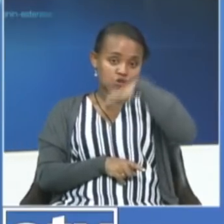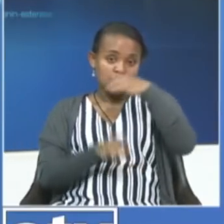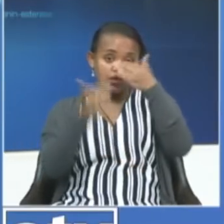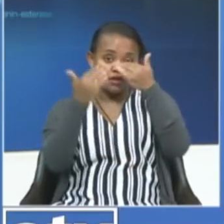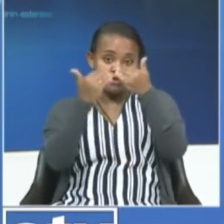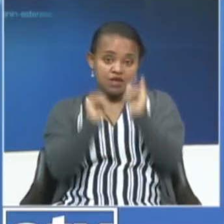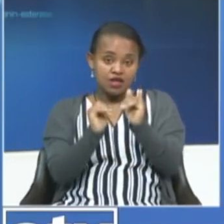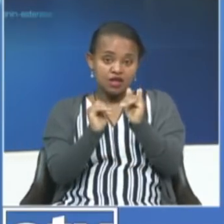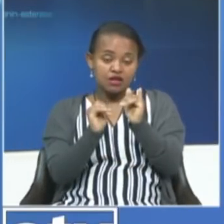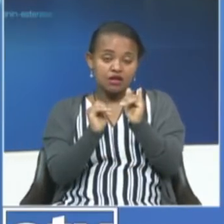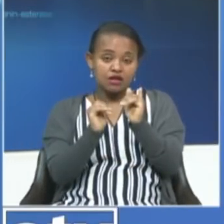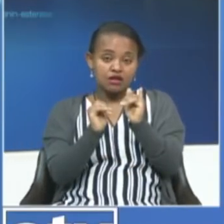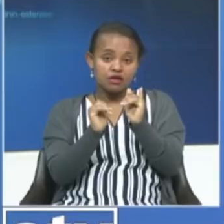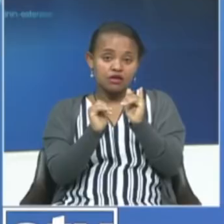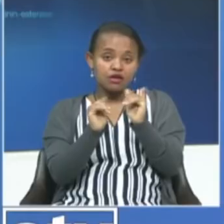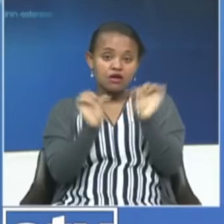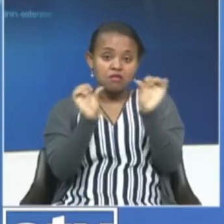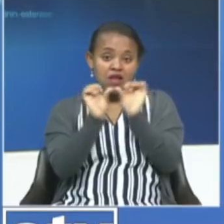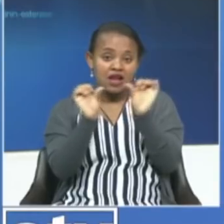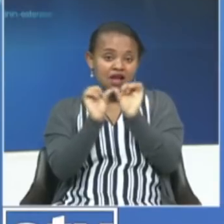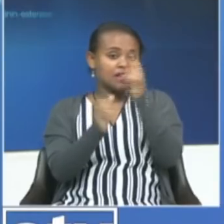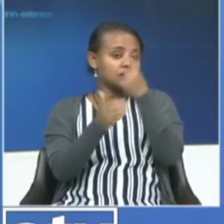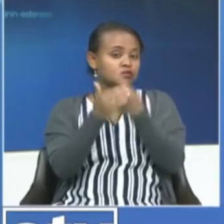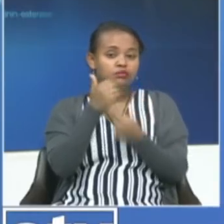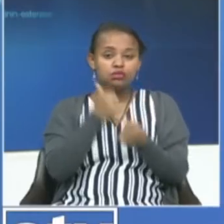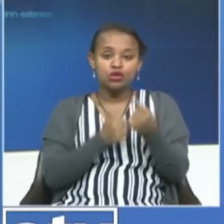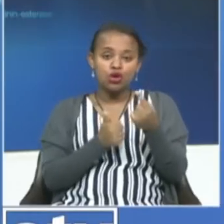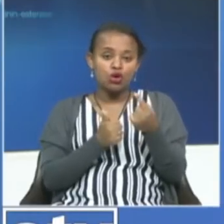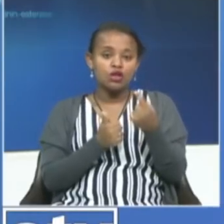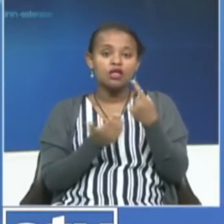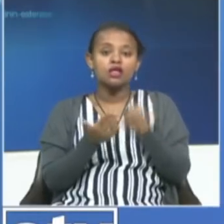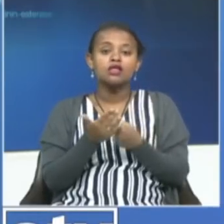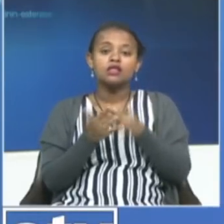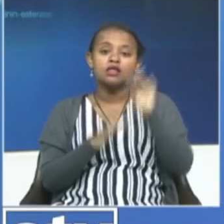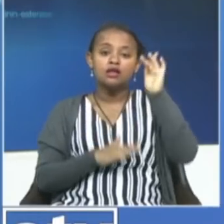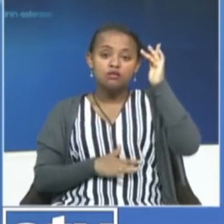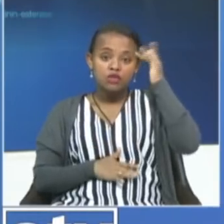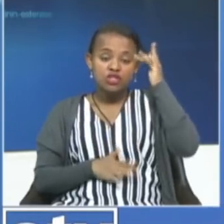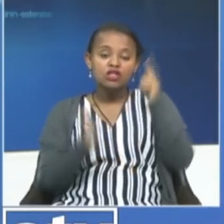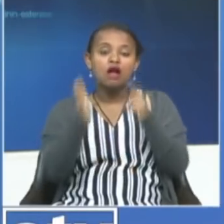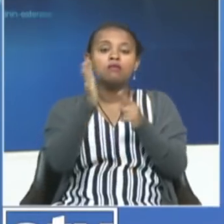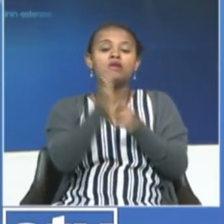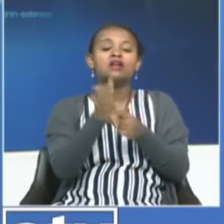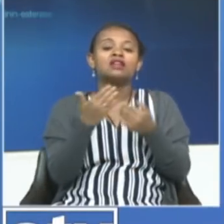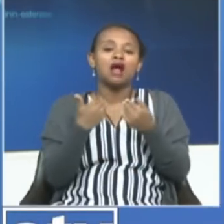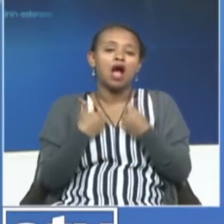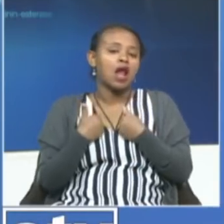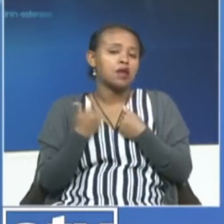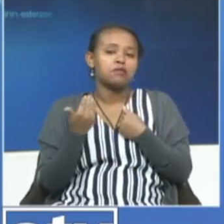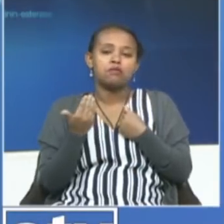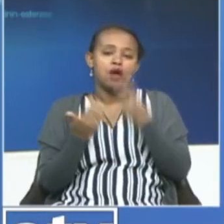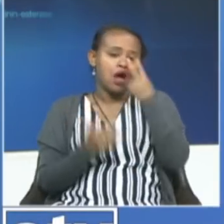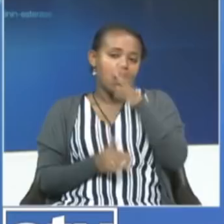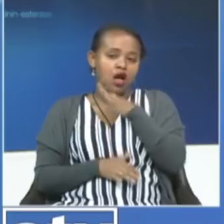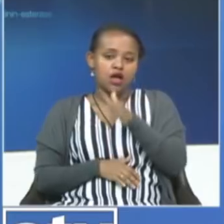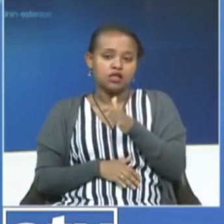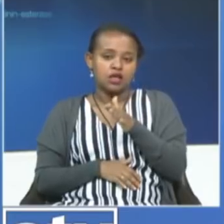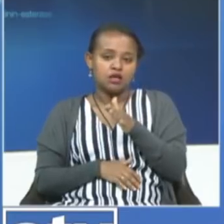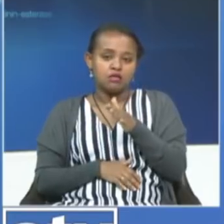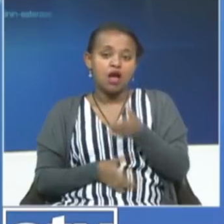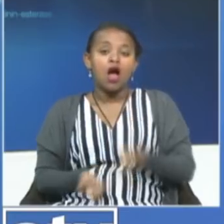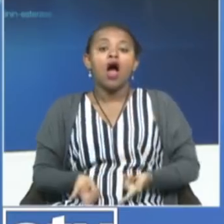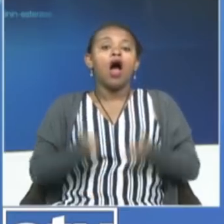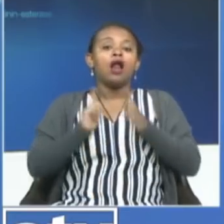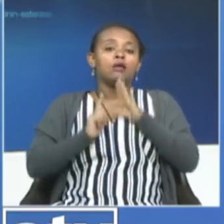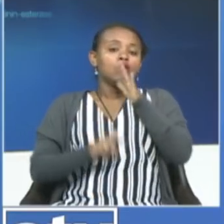መጠንን ወይ ቴምፕሬቸር መጠንን መለካት ብቻውኑ የዚህን በሽታ ምልክትም ካለም የሚያሳይ አይሆንም፣